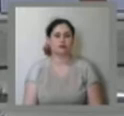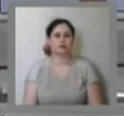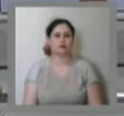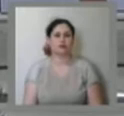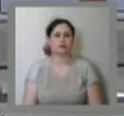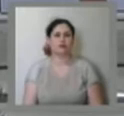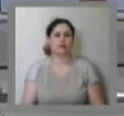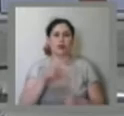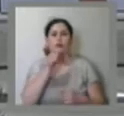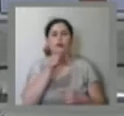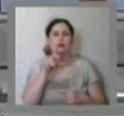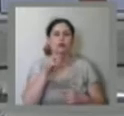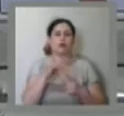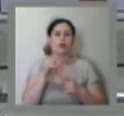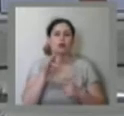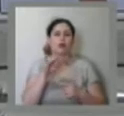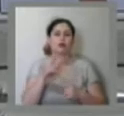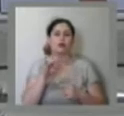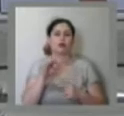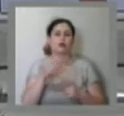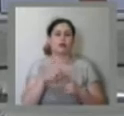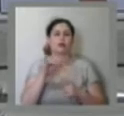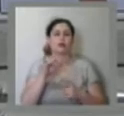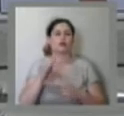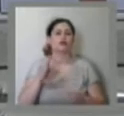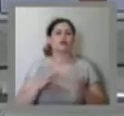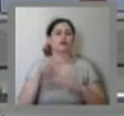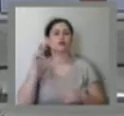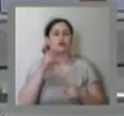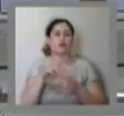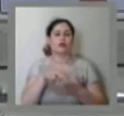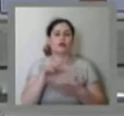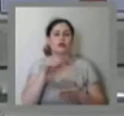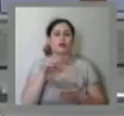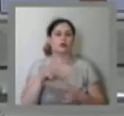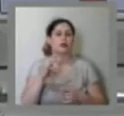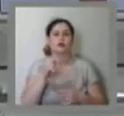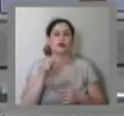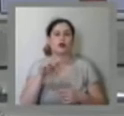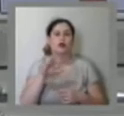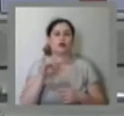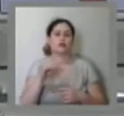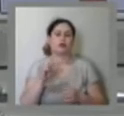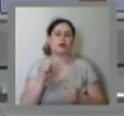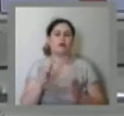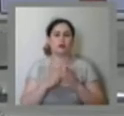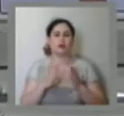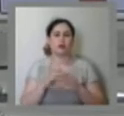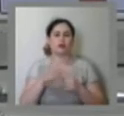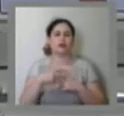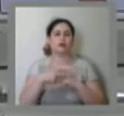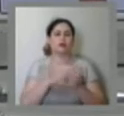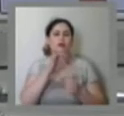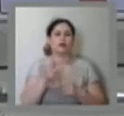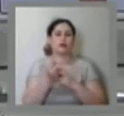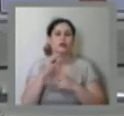Пробне ЗНО в онлайн-режимі. Абітурієнтам пропонують пройти тестування не в закладах освіти, а вдома. На 17.00 12